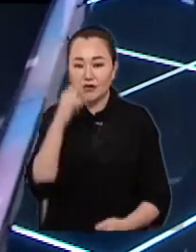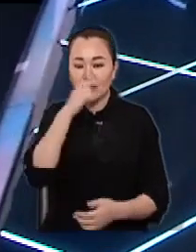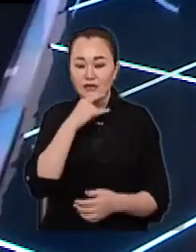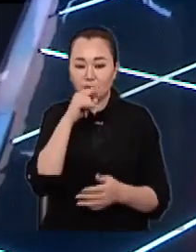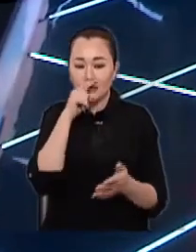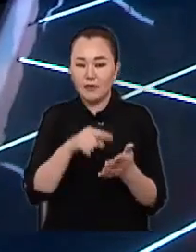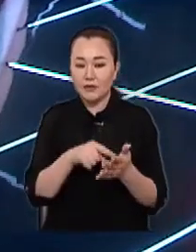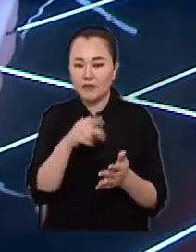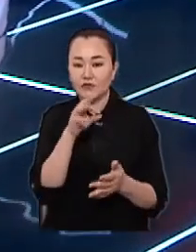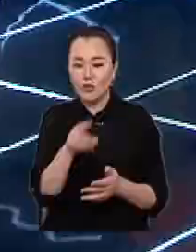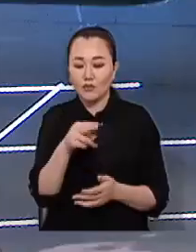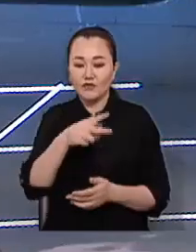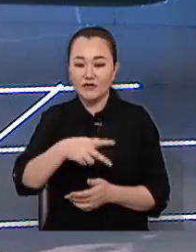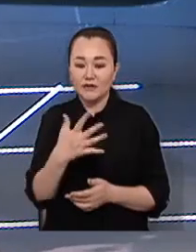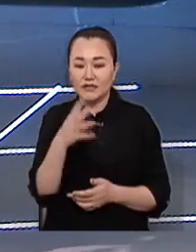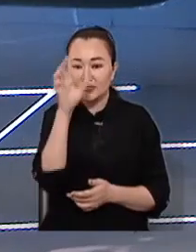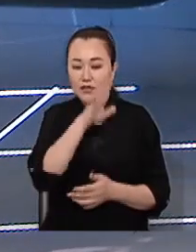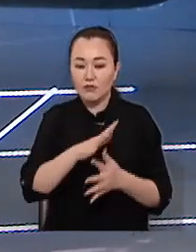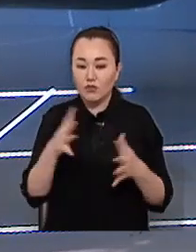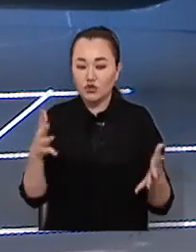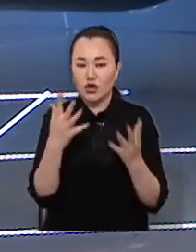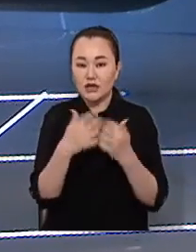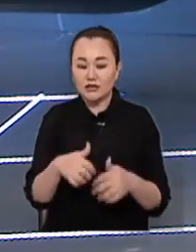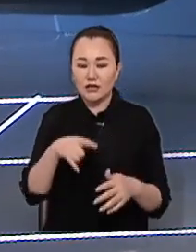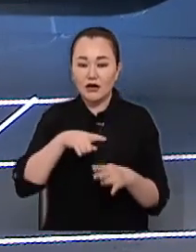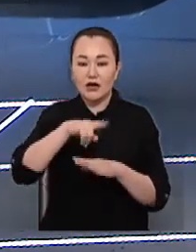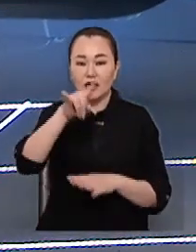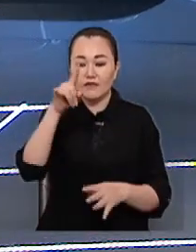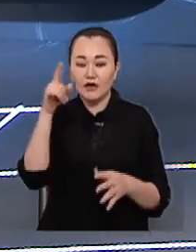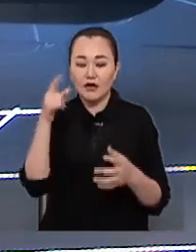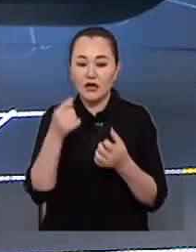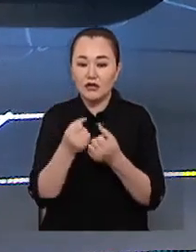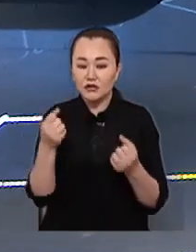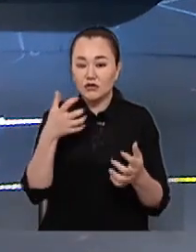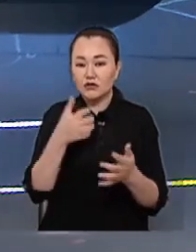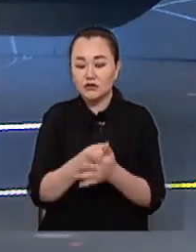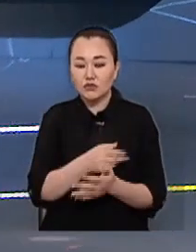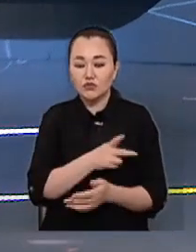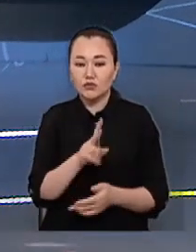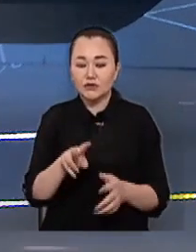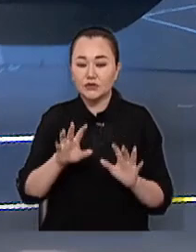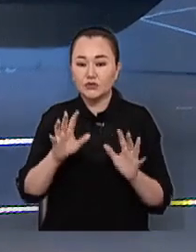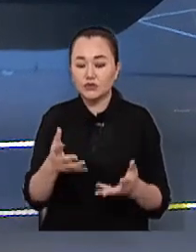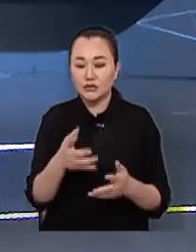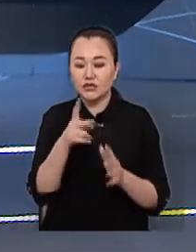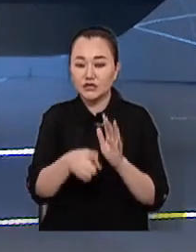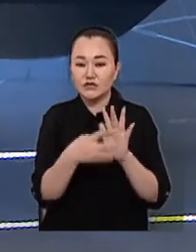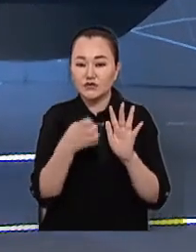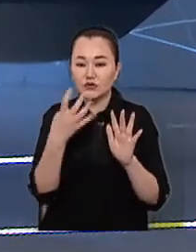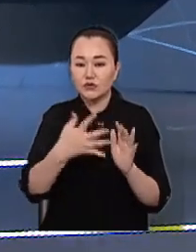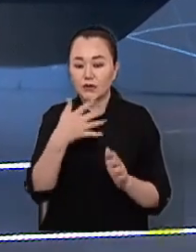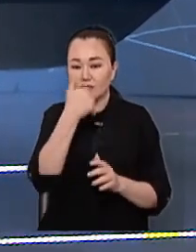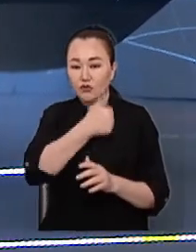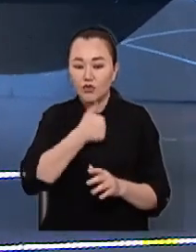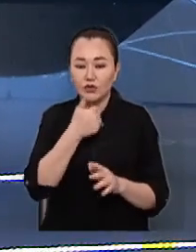Казахстан попал в топ-25 стран с наибольшим количеством авиакатастроф с летальным исходом. С